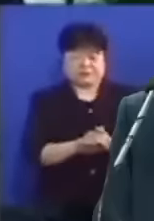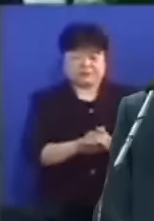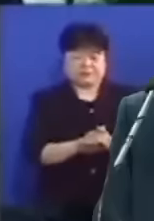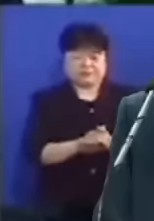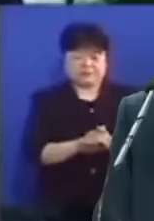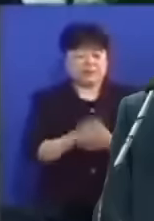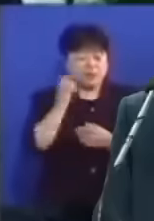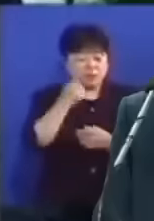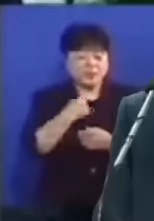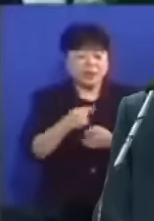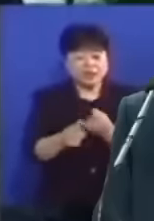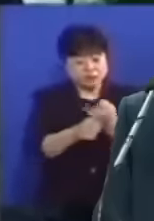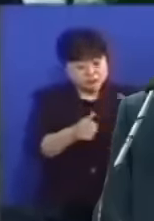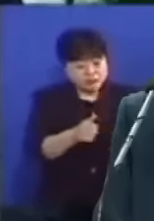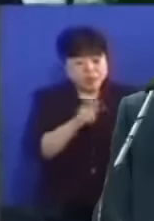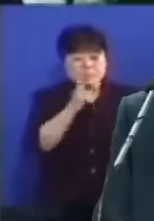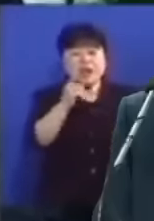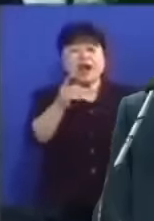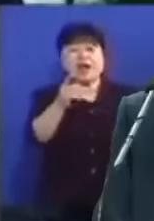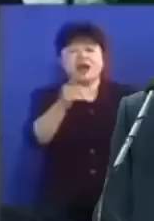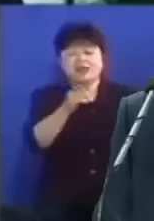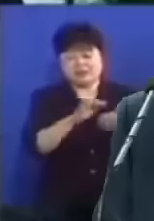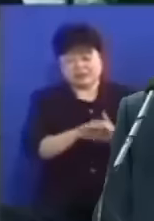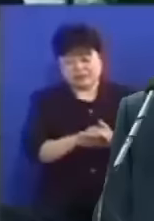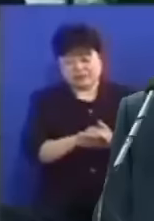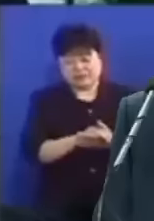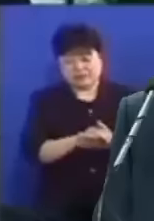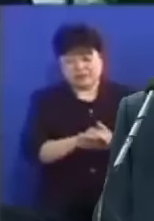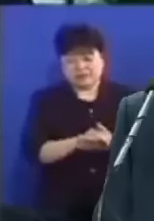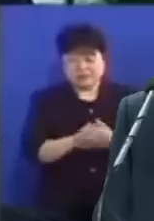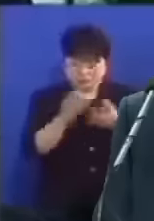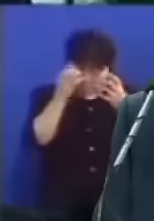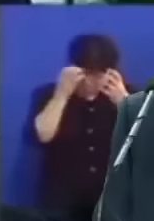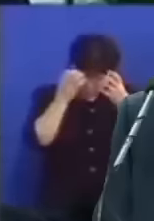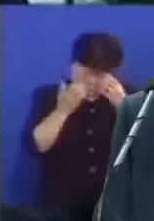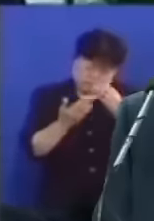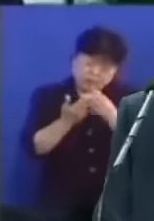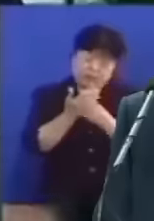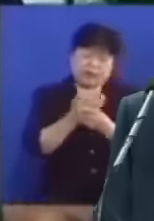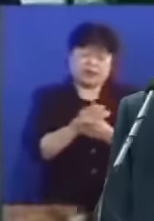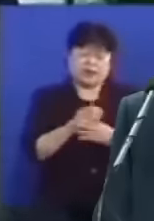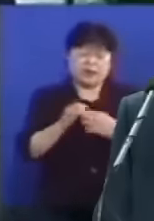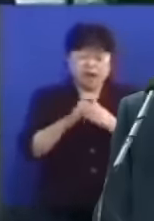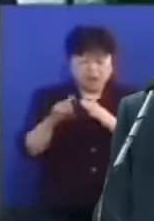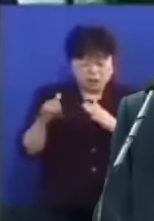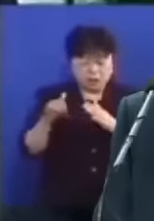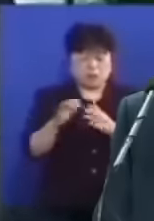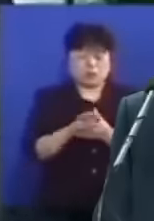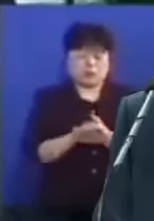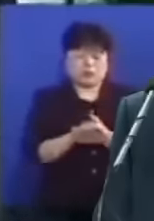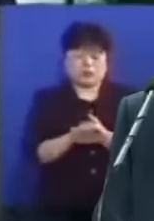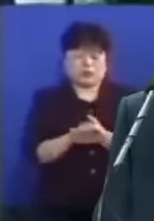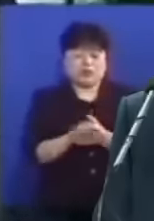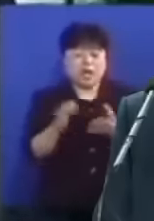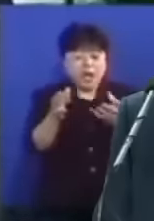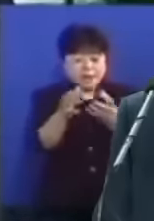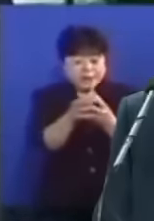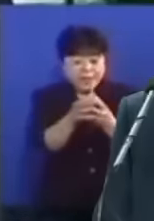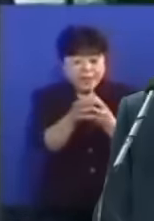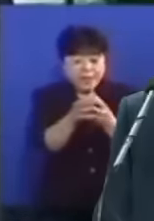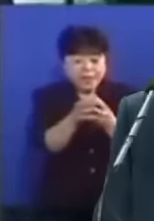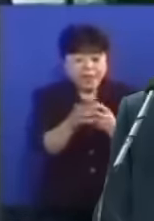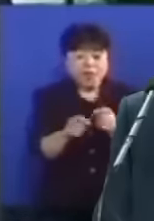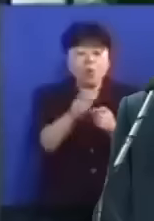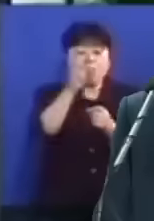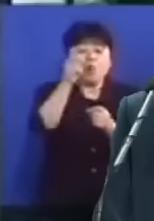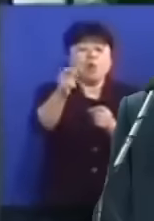여러분 어려울 때 부인이 그 말하는 건 고통스럽습니다. 가족이라는 것은 같이